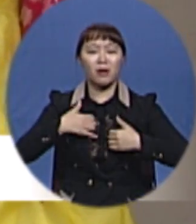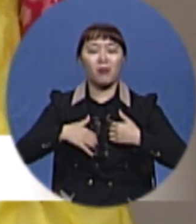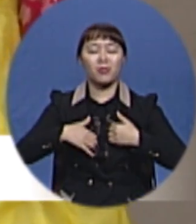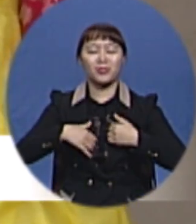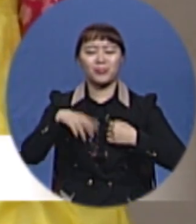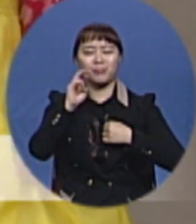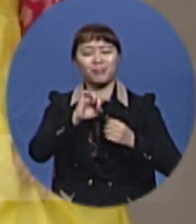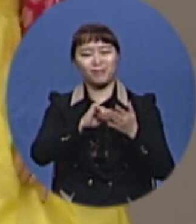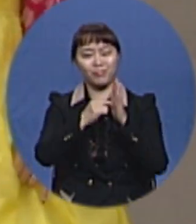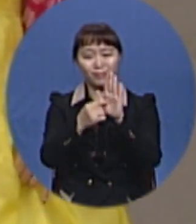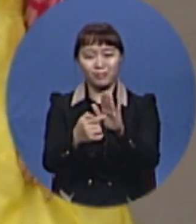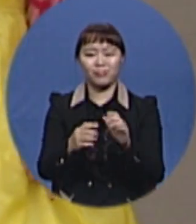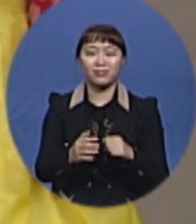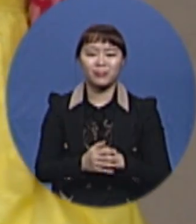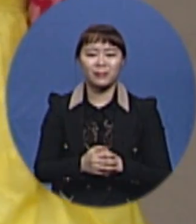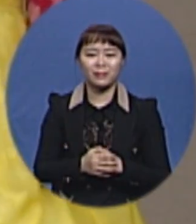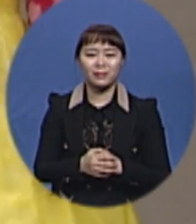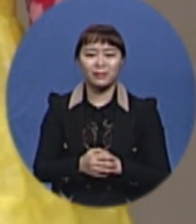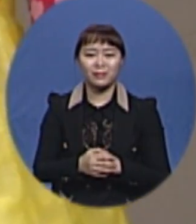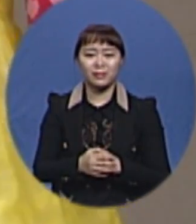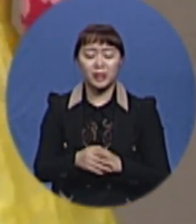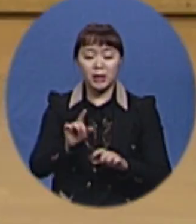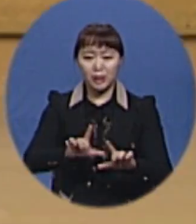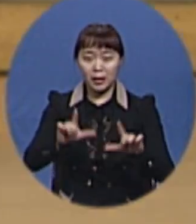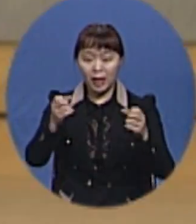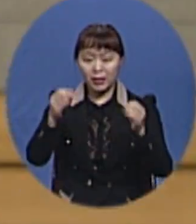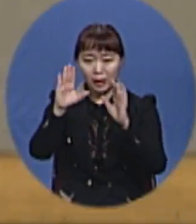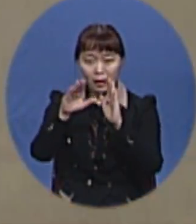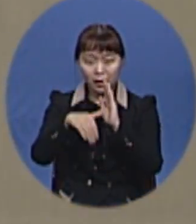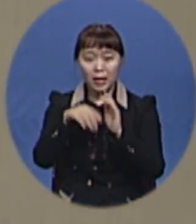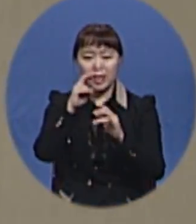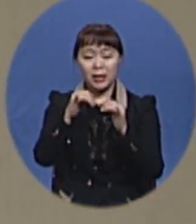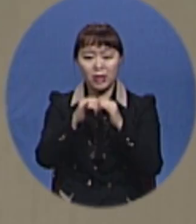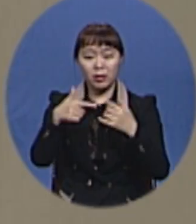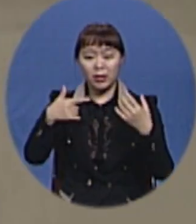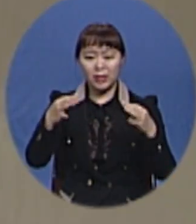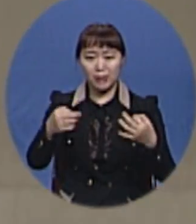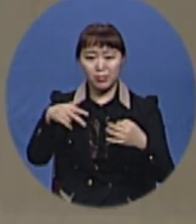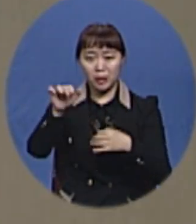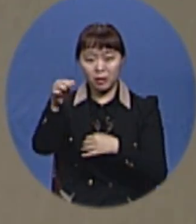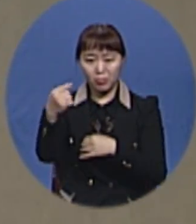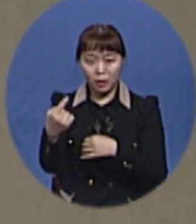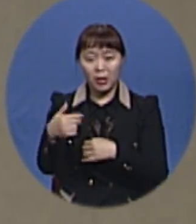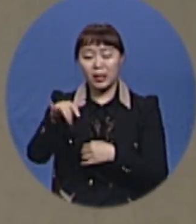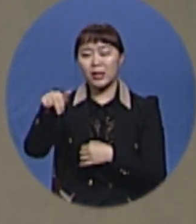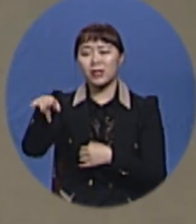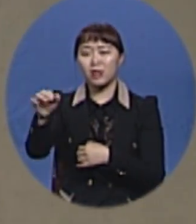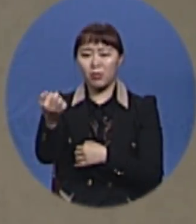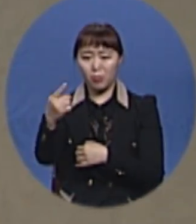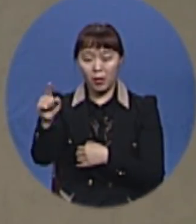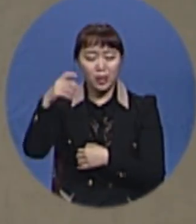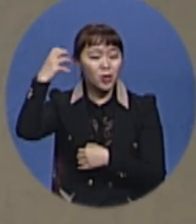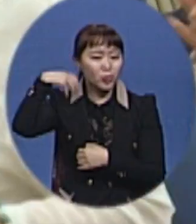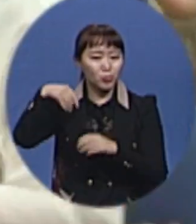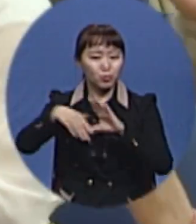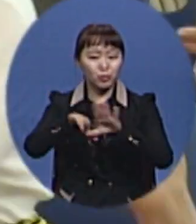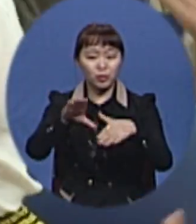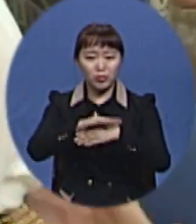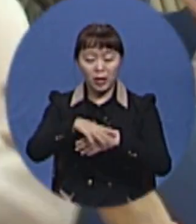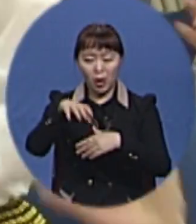무대를 선사했습니다. 이날 행사에는 가수 김진우와 길정화,